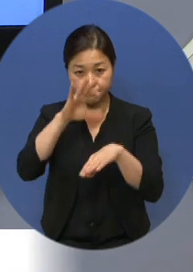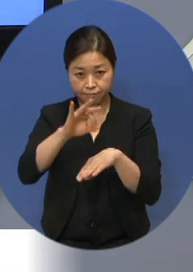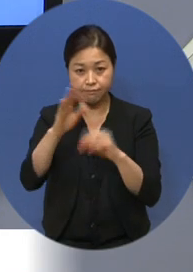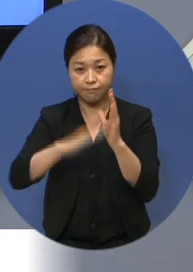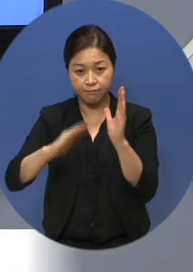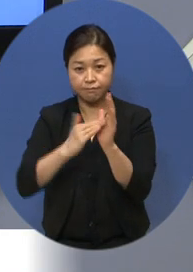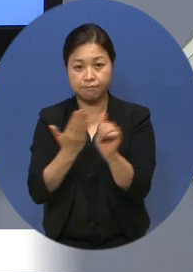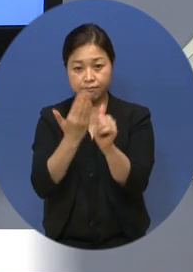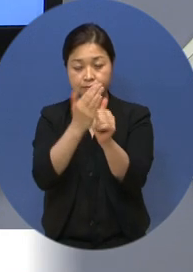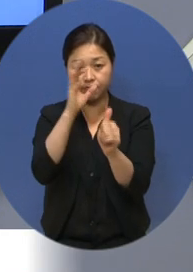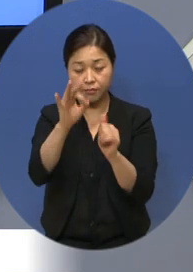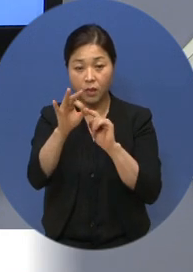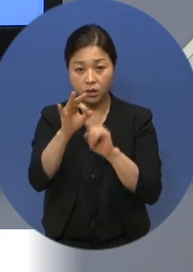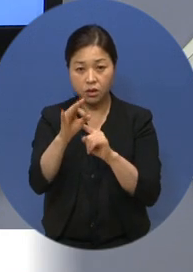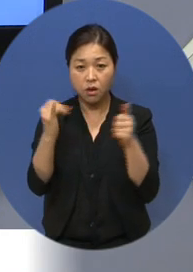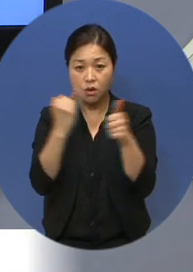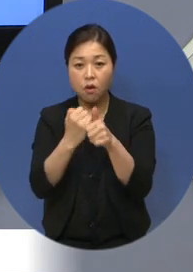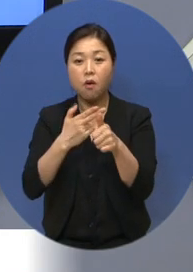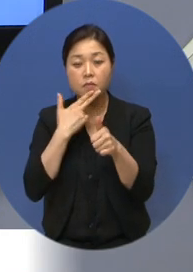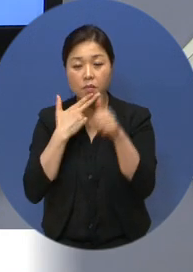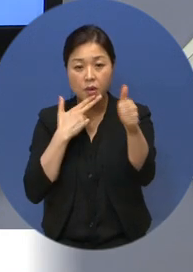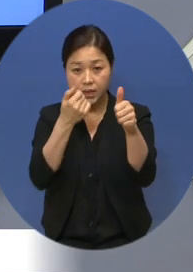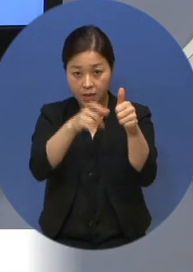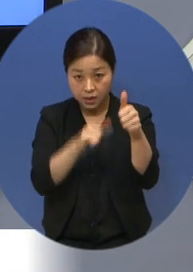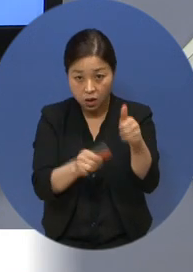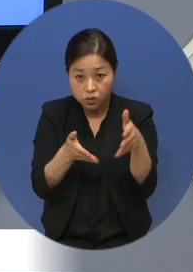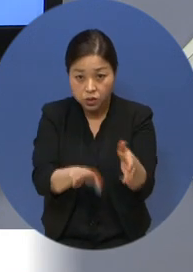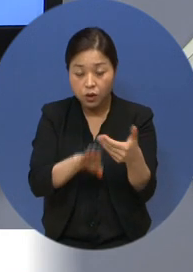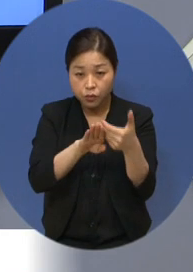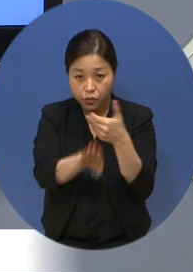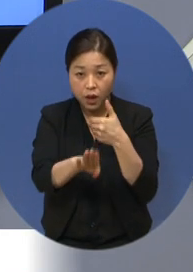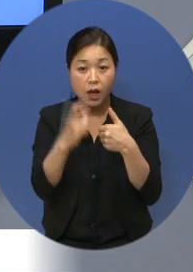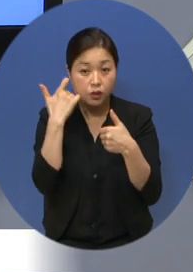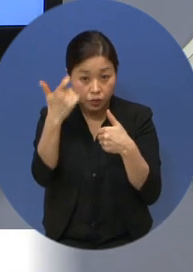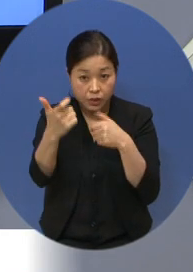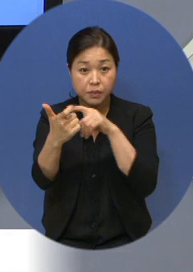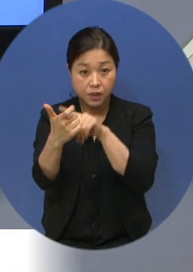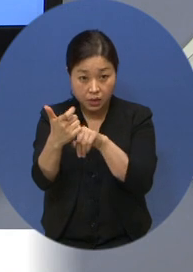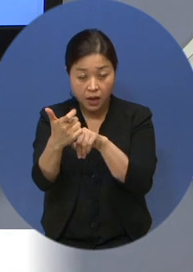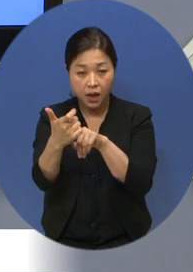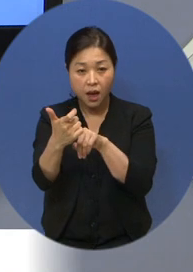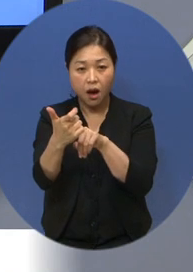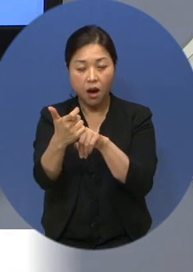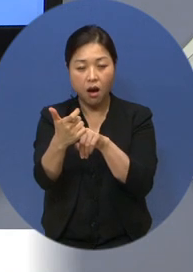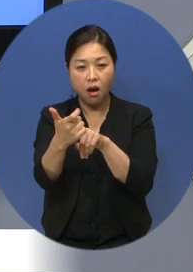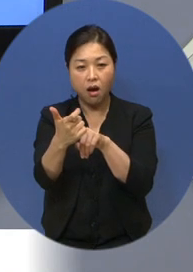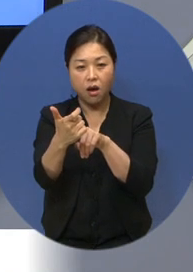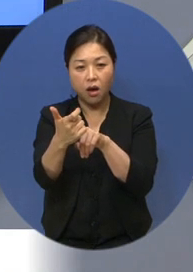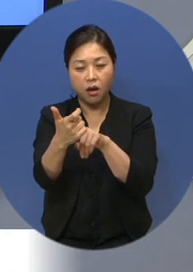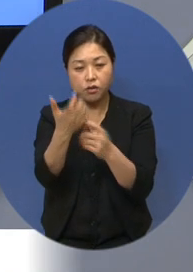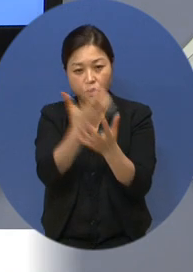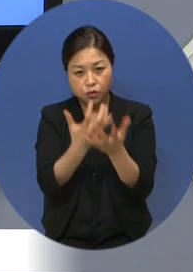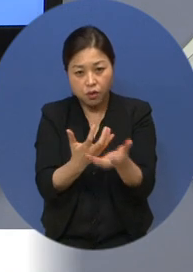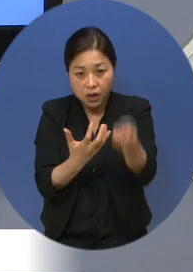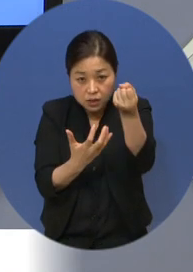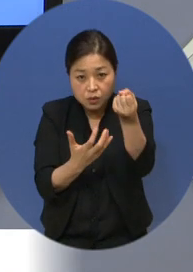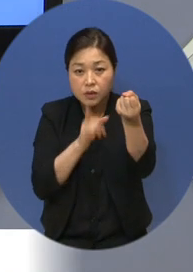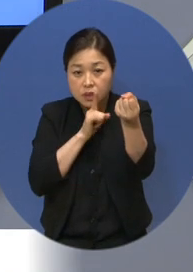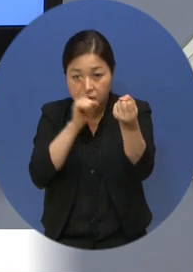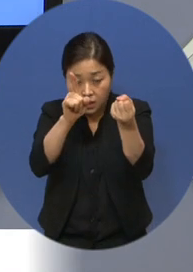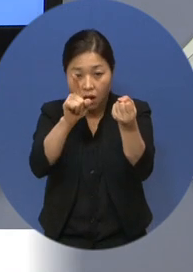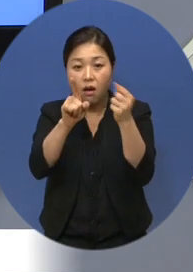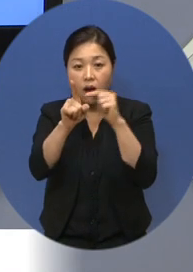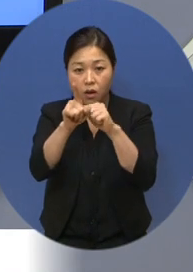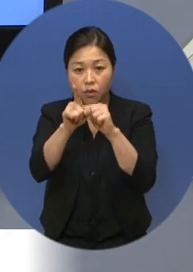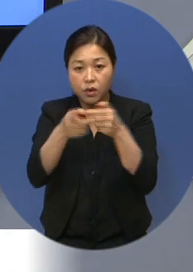은 미 군부 자녀 출생 후 60일 이내에 관련 서류를 갖춰 신청한 경우 출생 일이 속한 달부터